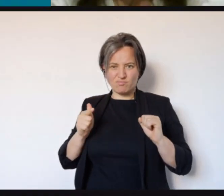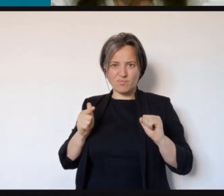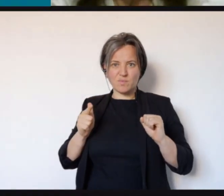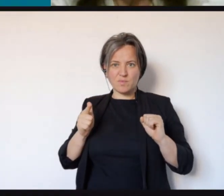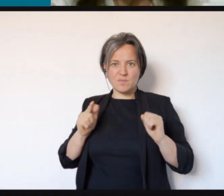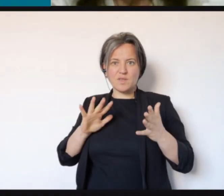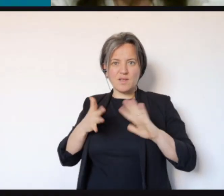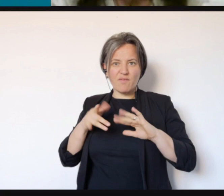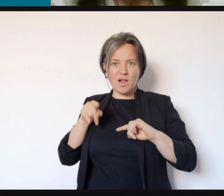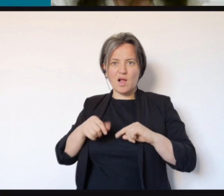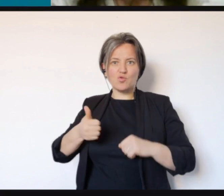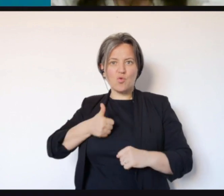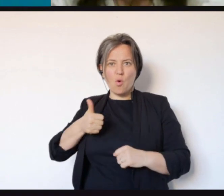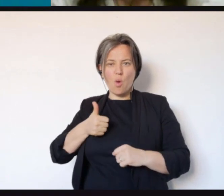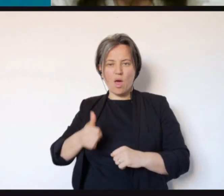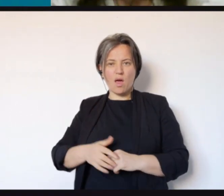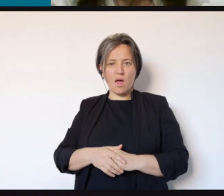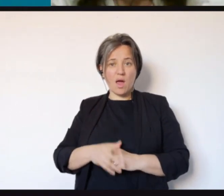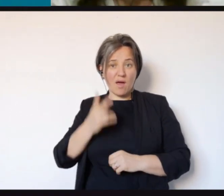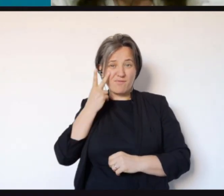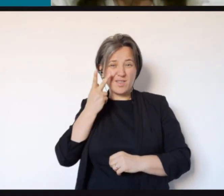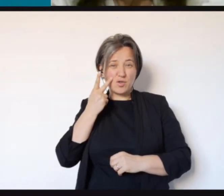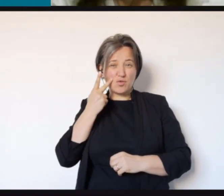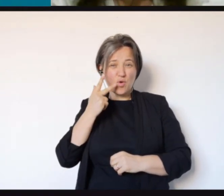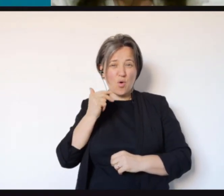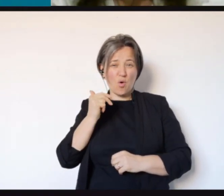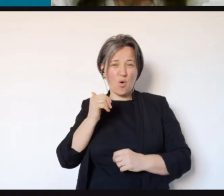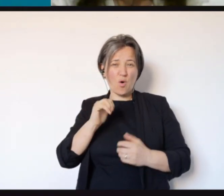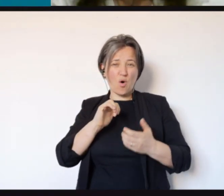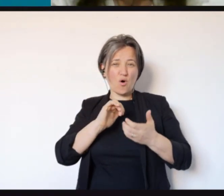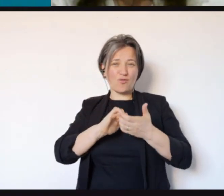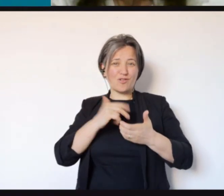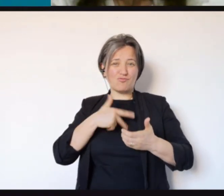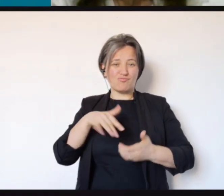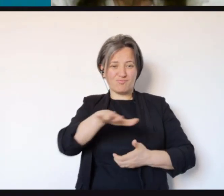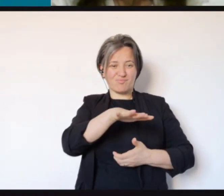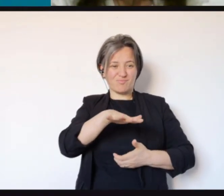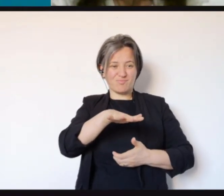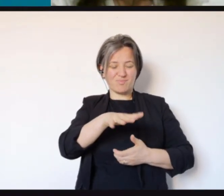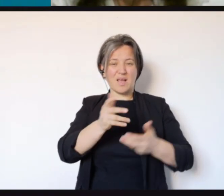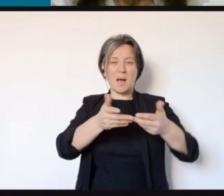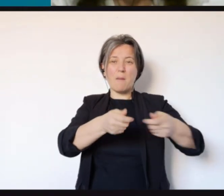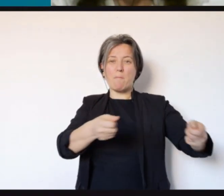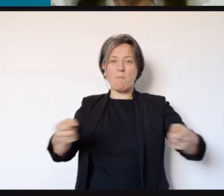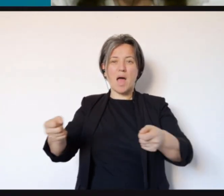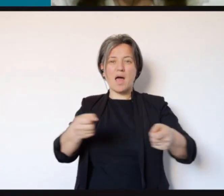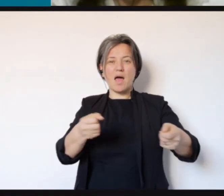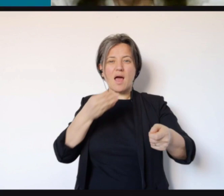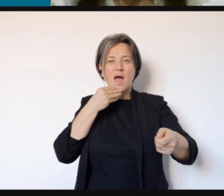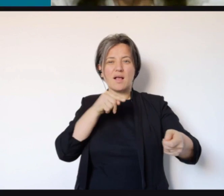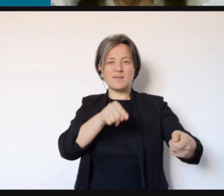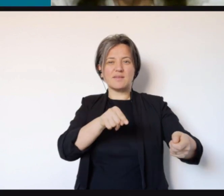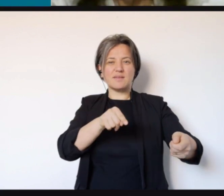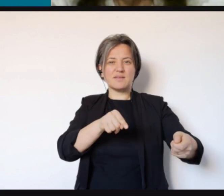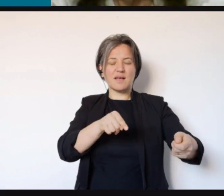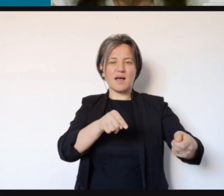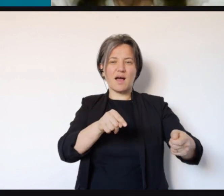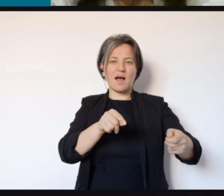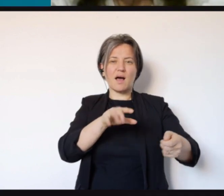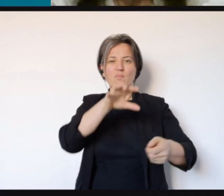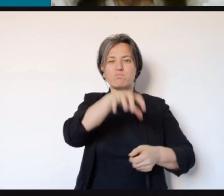senza nessuno. In questo caso avete visto la mensa di una Caritas.